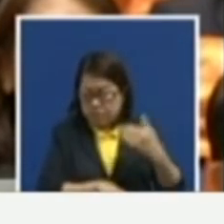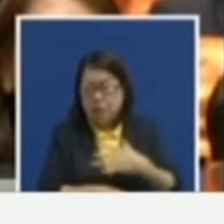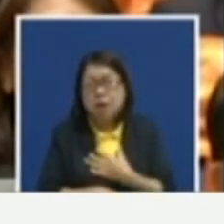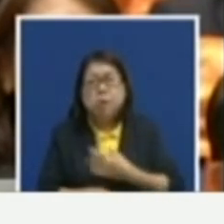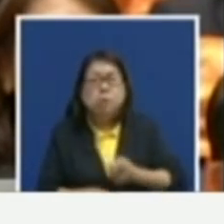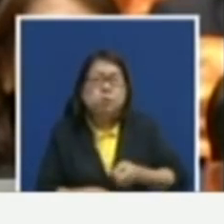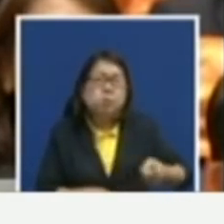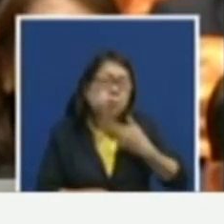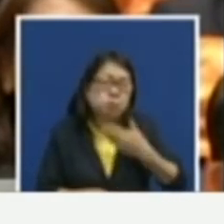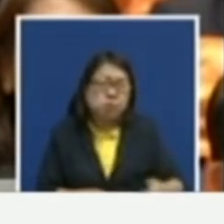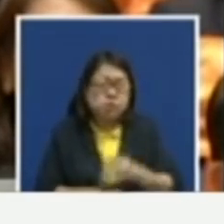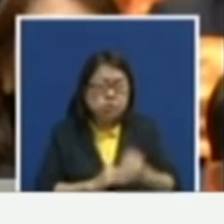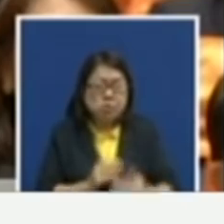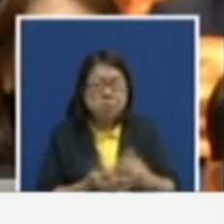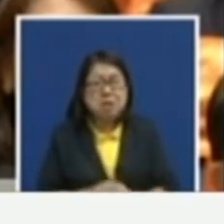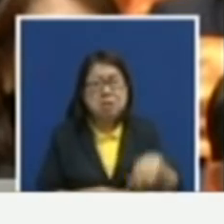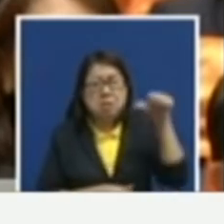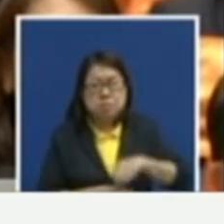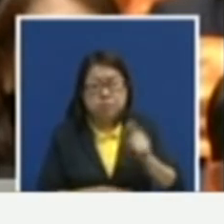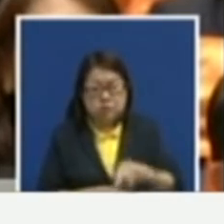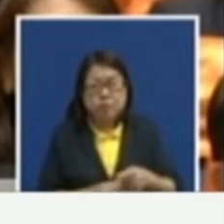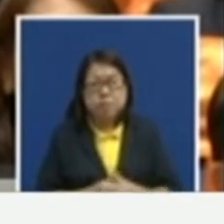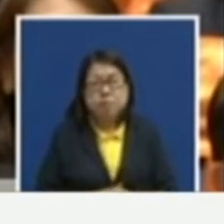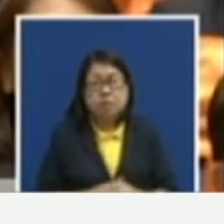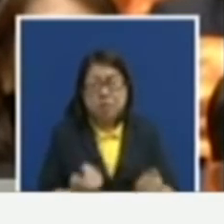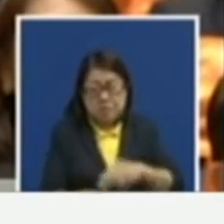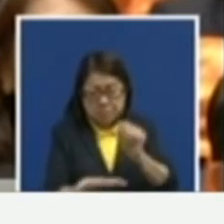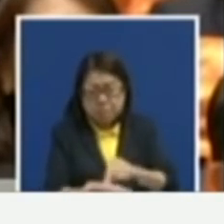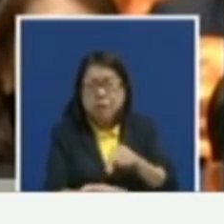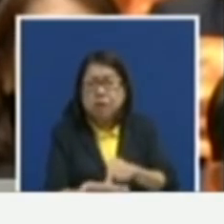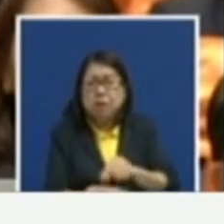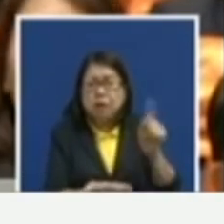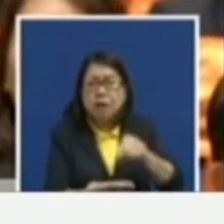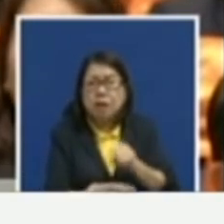สุดเลวร้ายมากครับสำหรับที่ท่านเขียนว่า